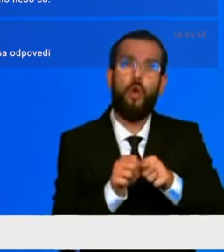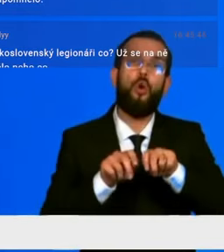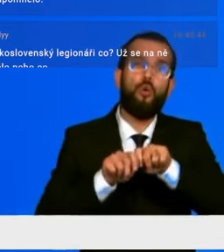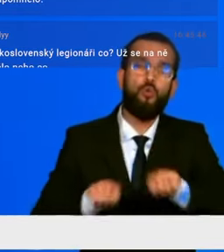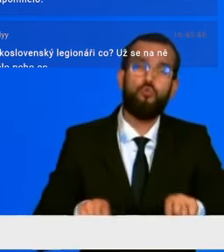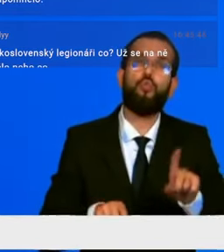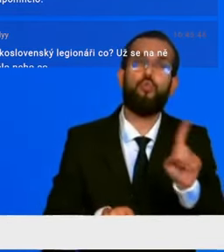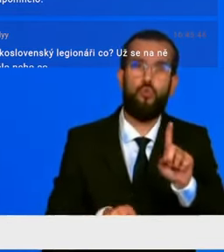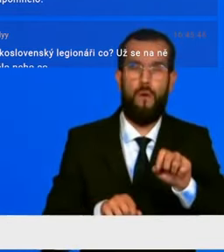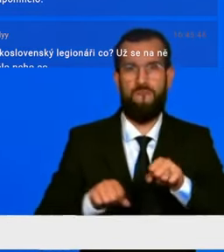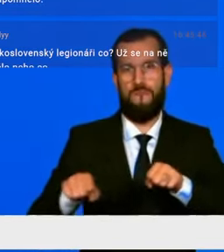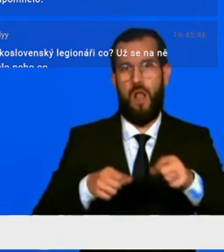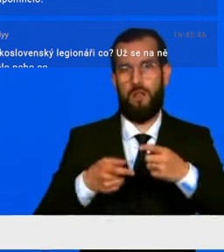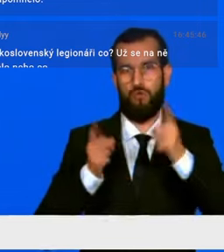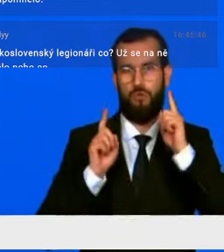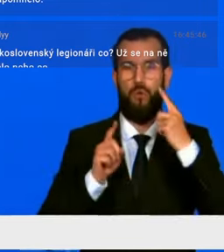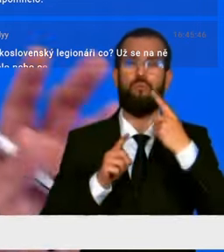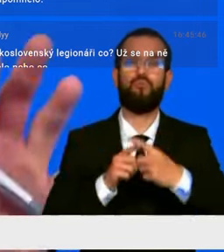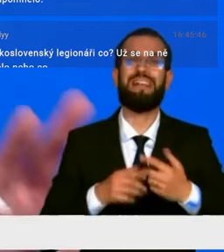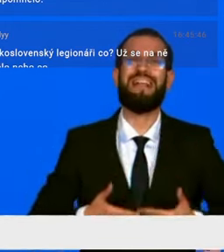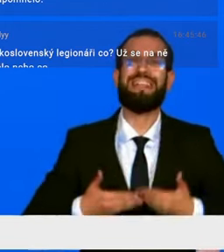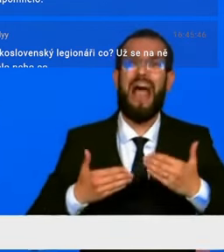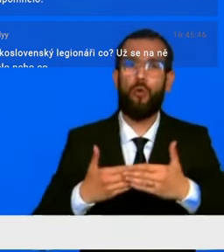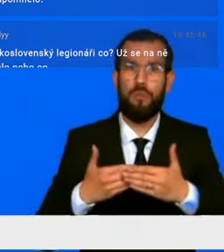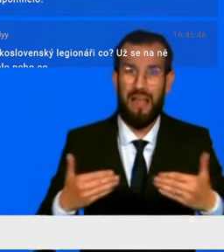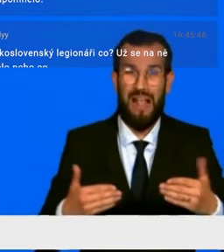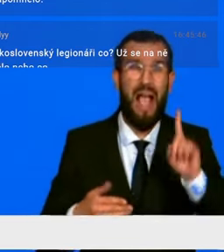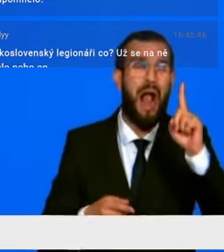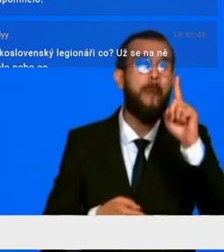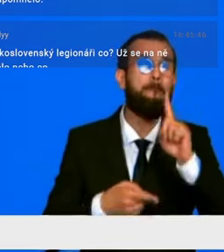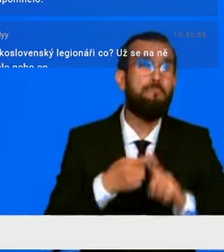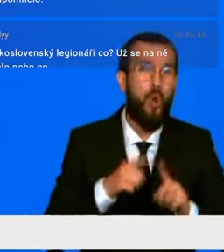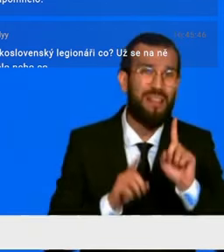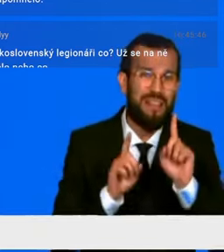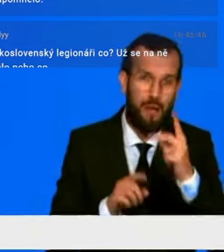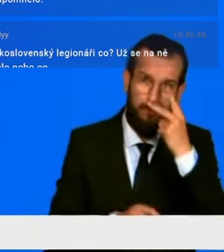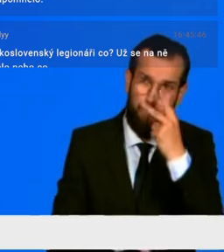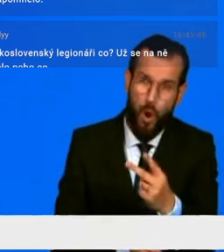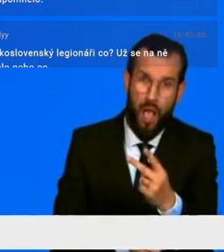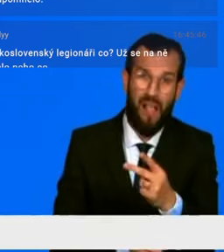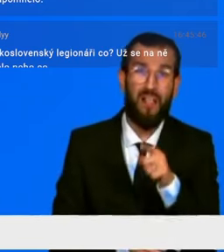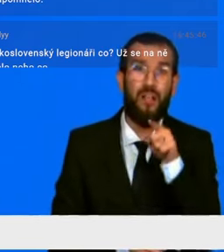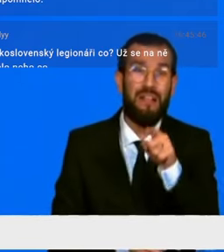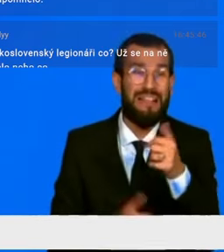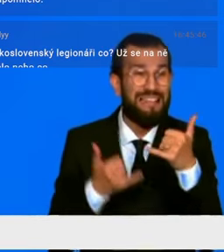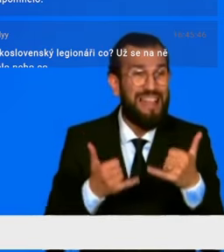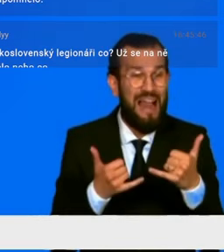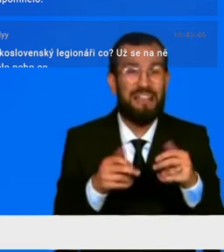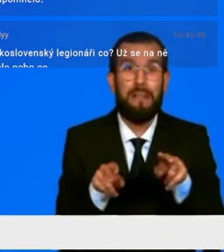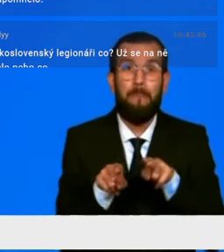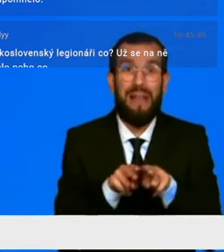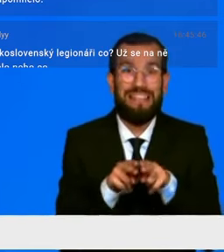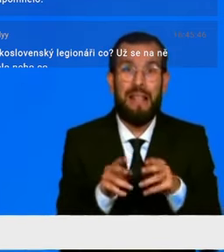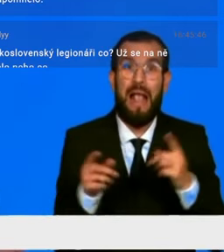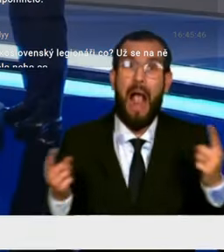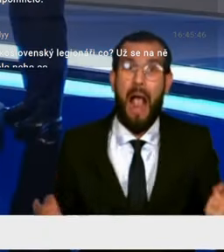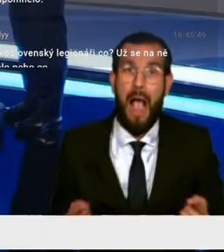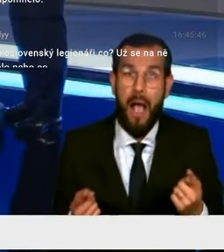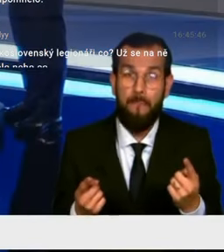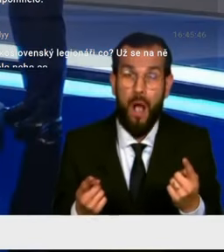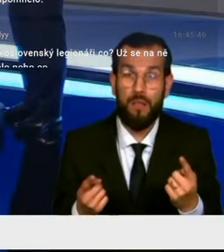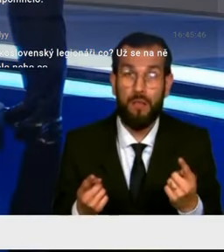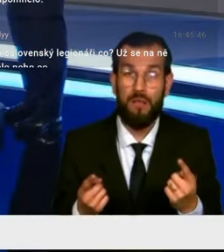Slovenskej republiky a národná rada ale z politického hľadiska ja ani v tomto finále prezidentskej kampane